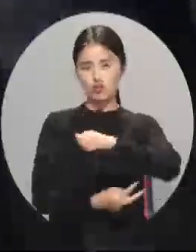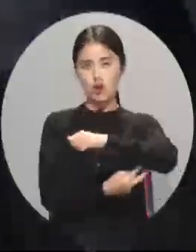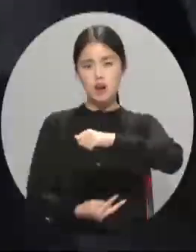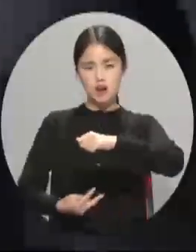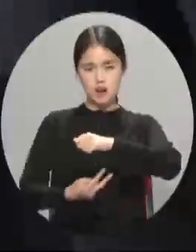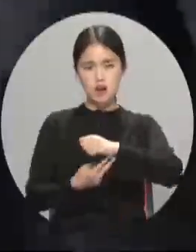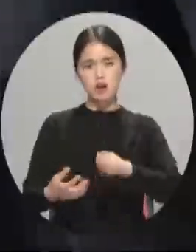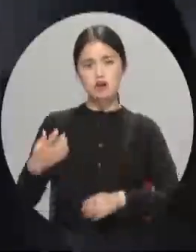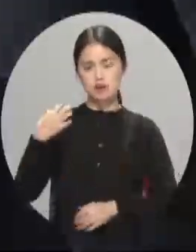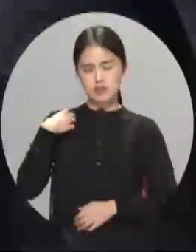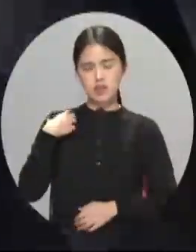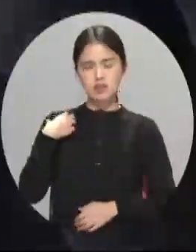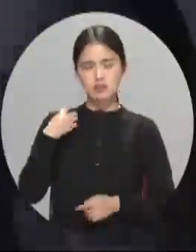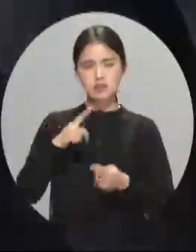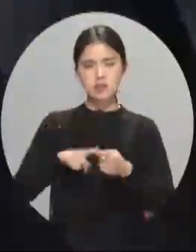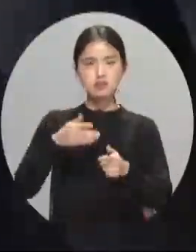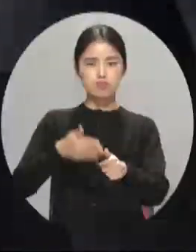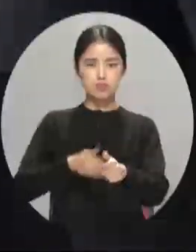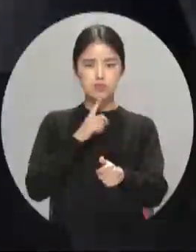지속해 주길 당부했다고 밝혔습니다